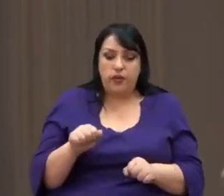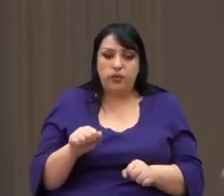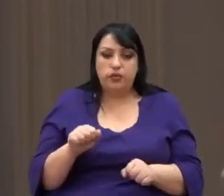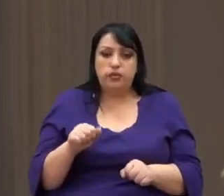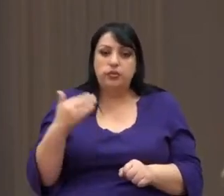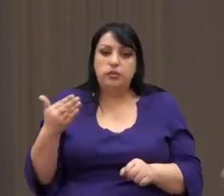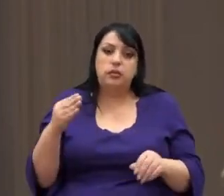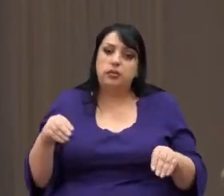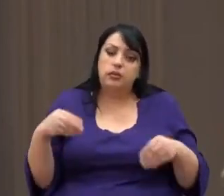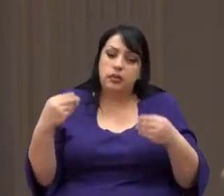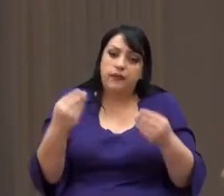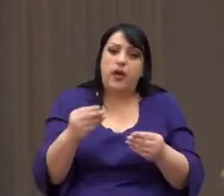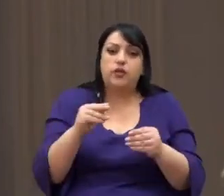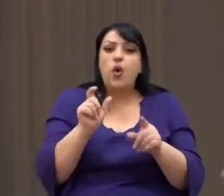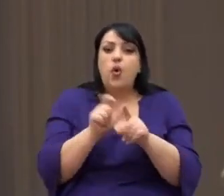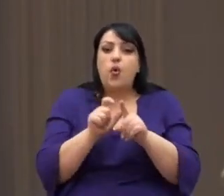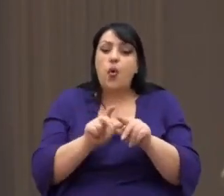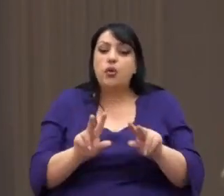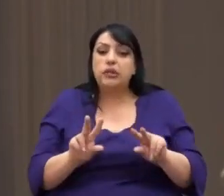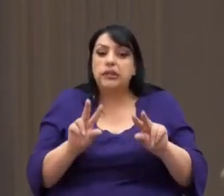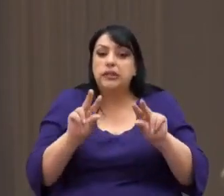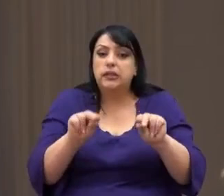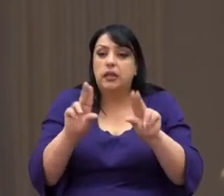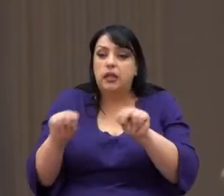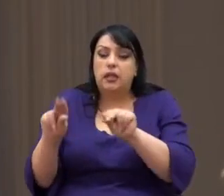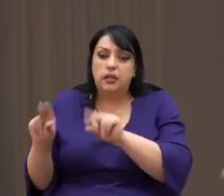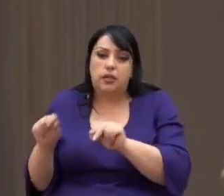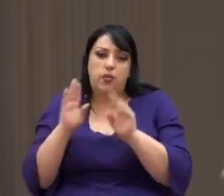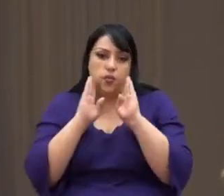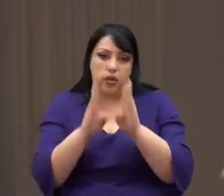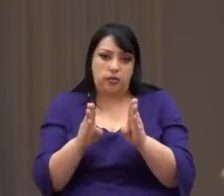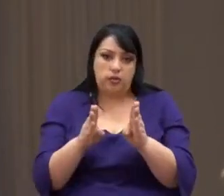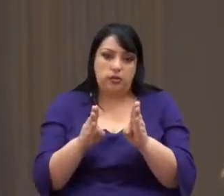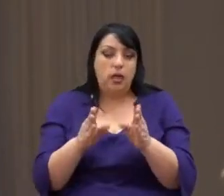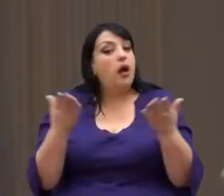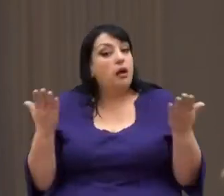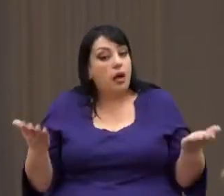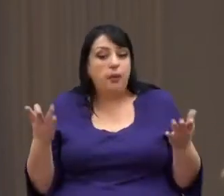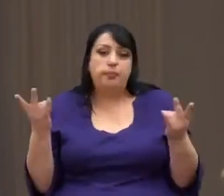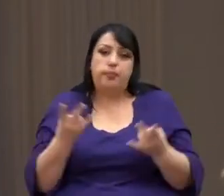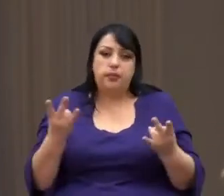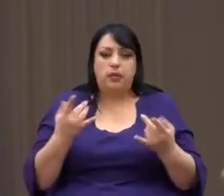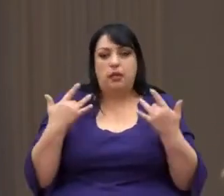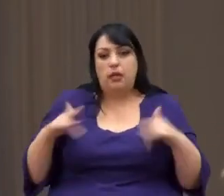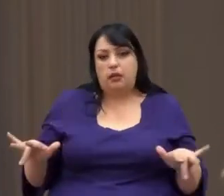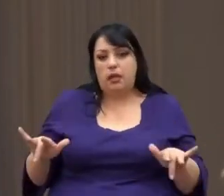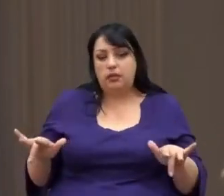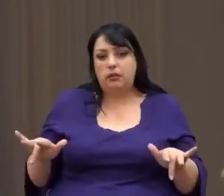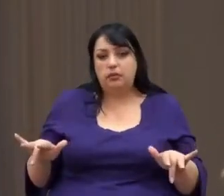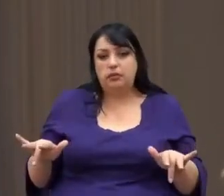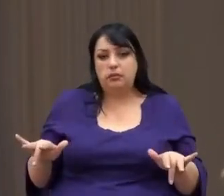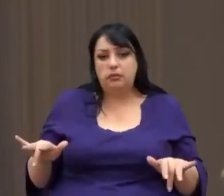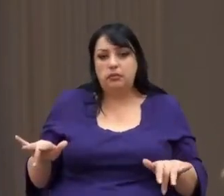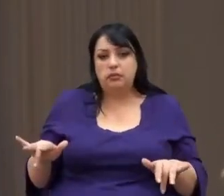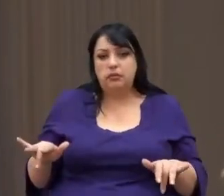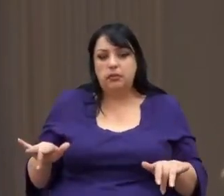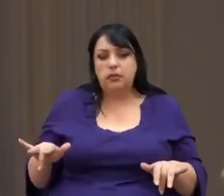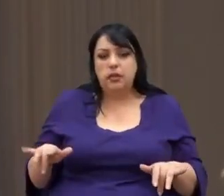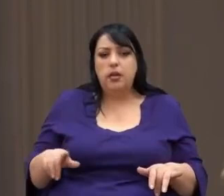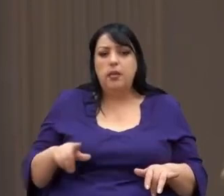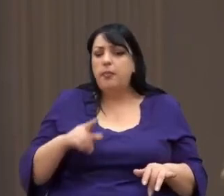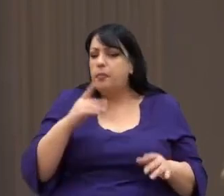տված խոստումները իրականացնելու ուղղությամբ, կամ պարզապես պետք է հեռանան ամենաուղիղ